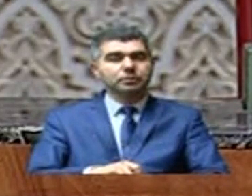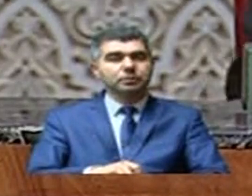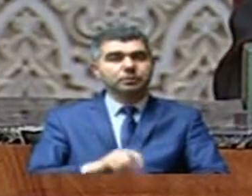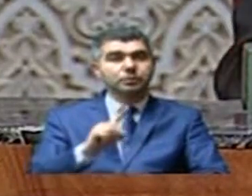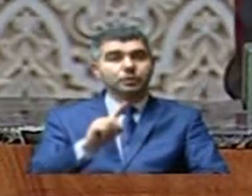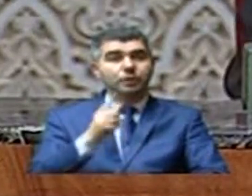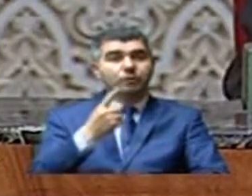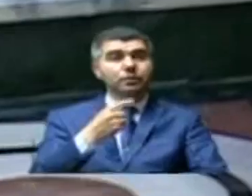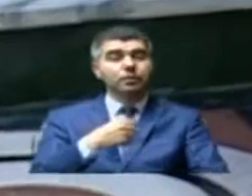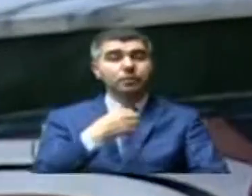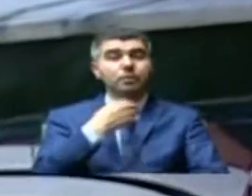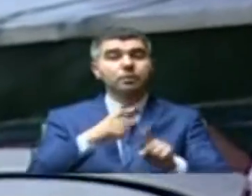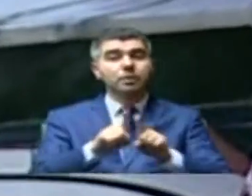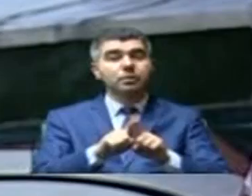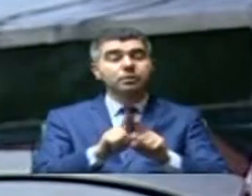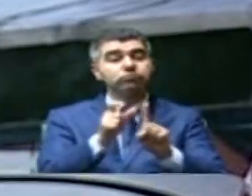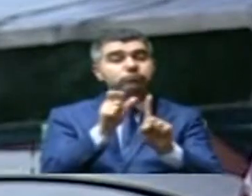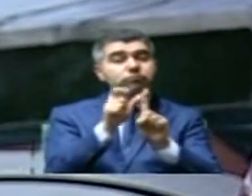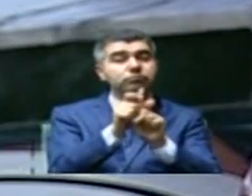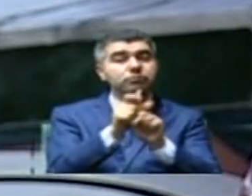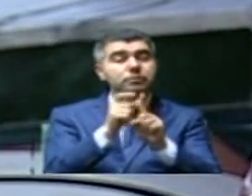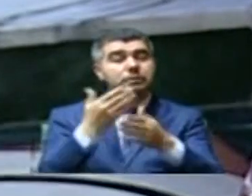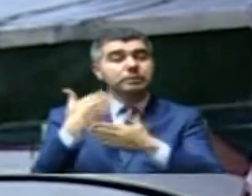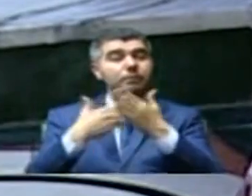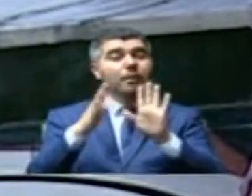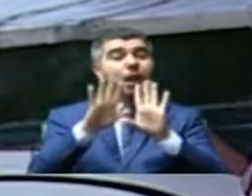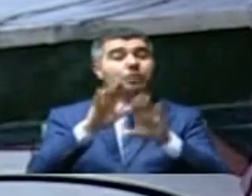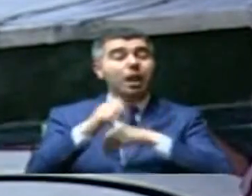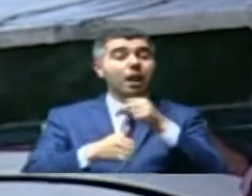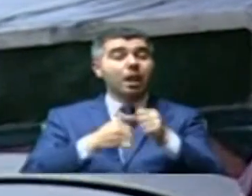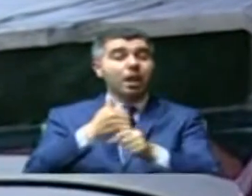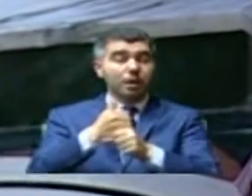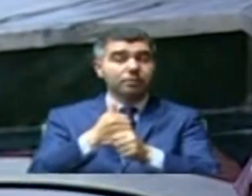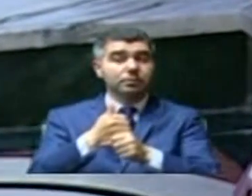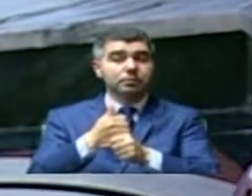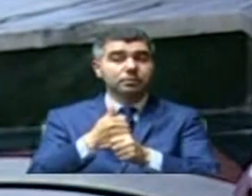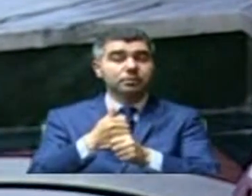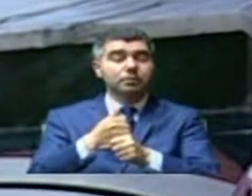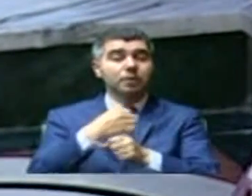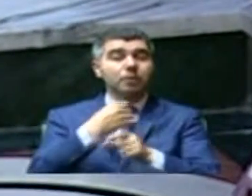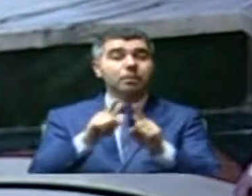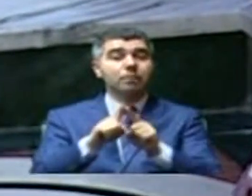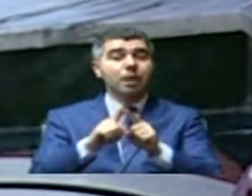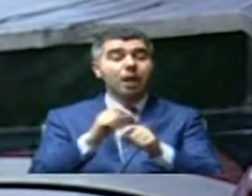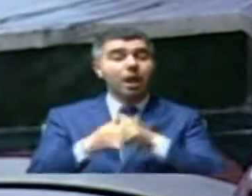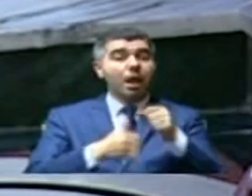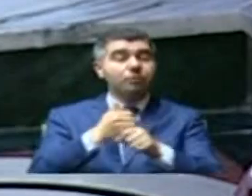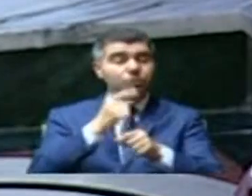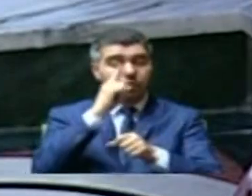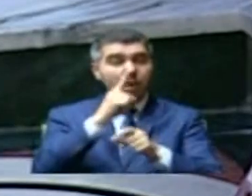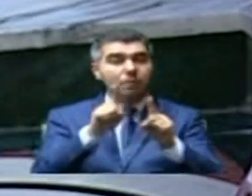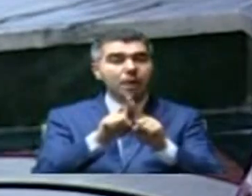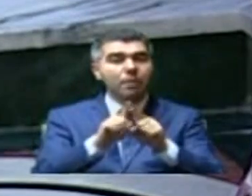اولا احنا ماشي ما تدخلناش، هذا المشكل عنده كيعمر اكثر من 10 سنين، وحنا تدخلنا وقلت لك ما تم هذه السنه غيكون الحل